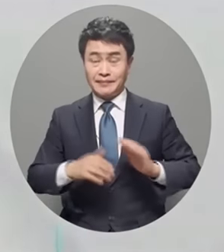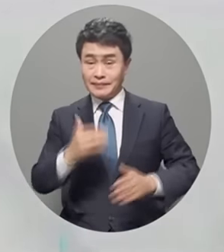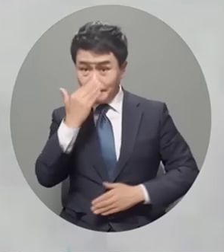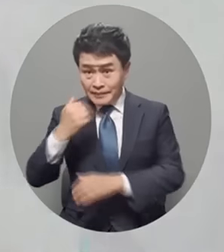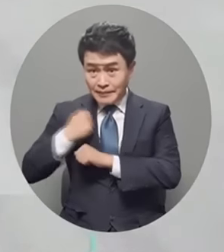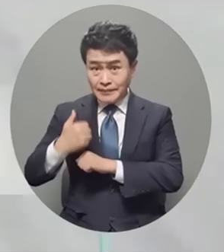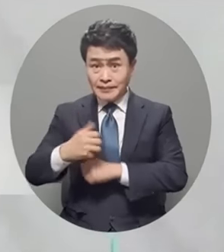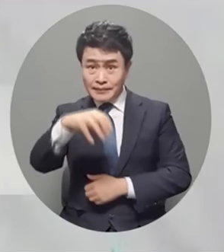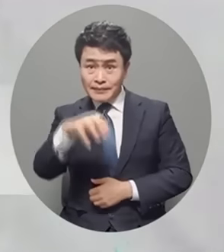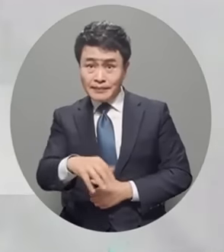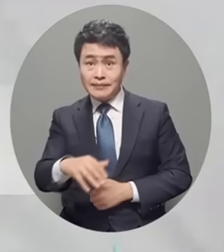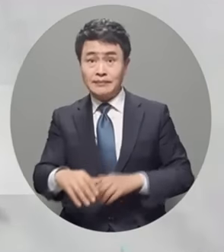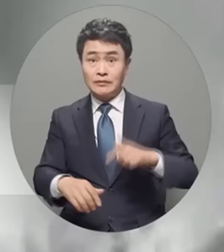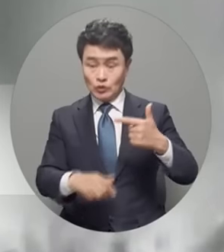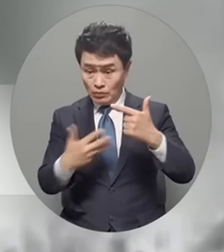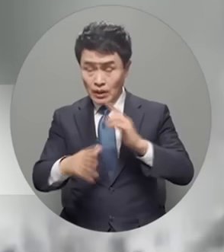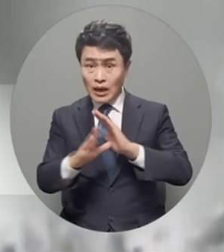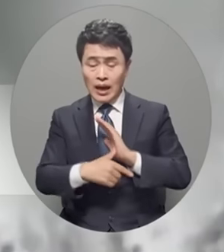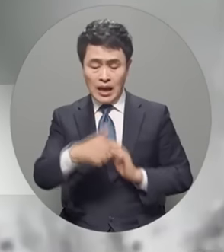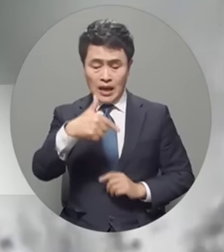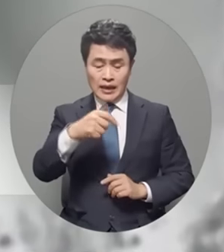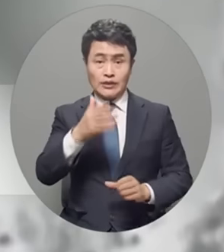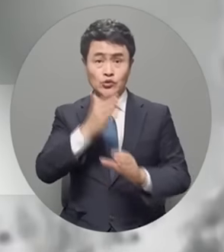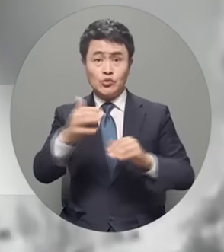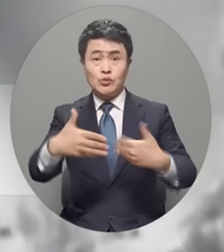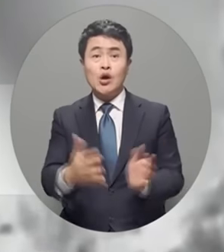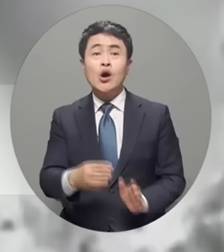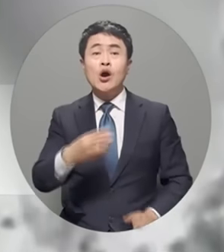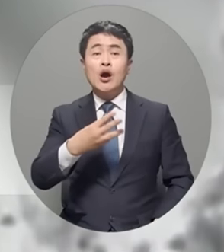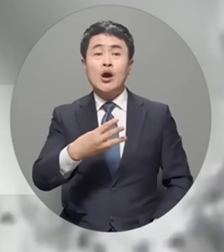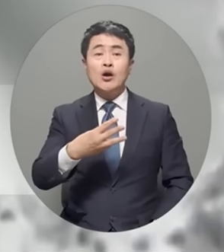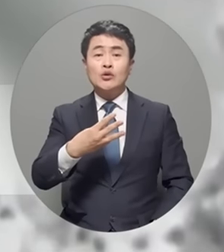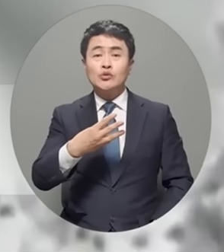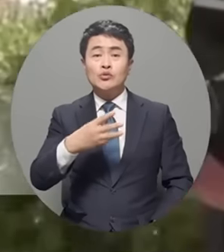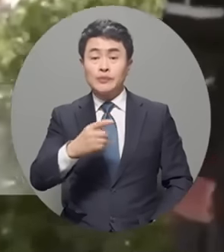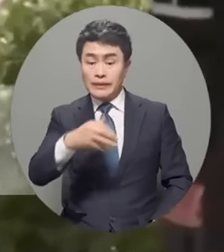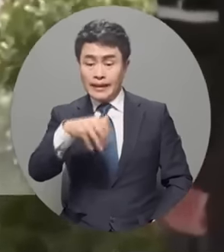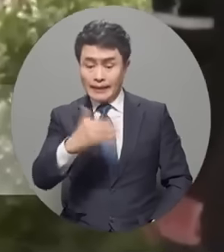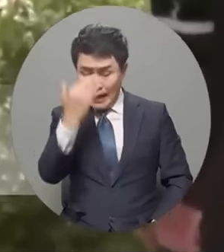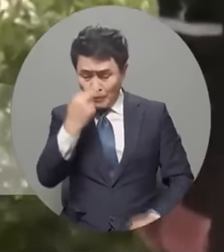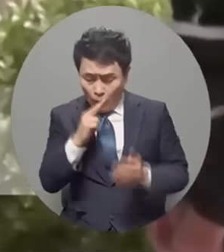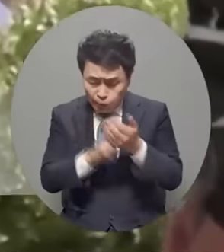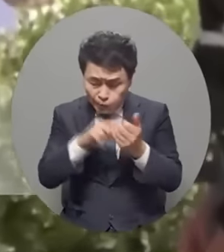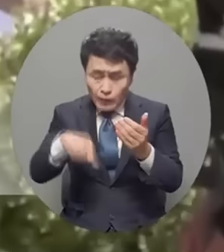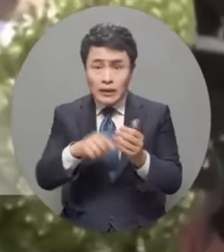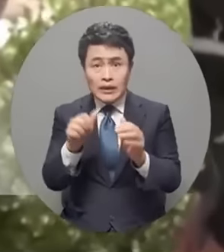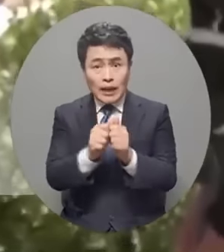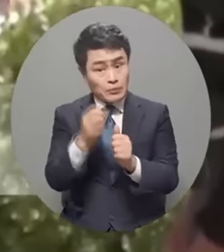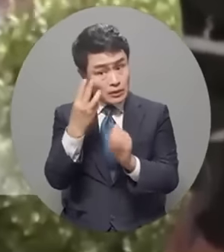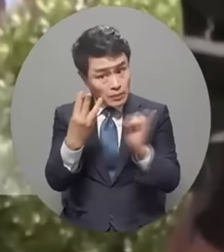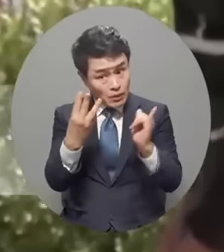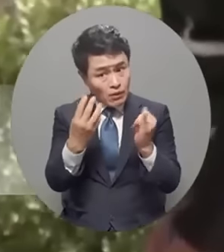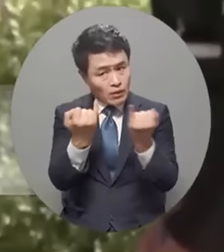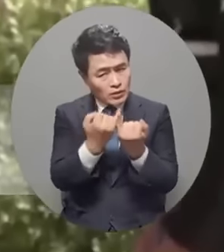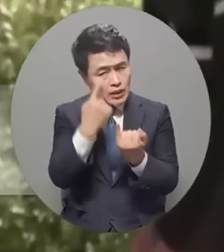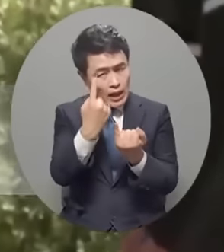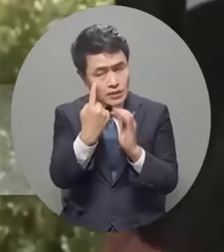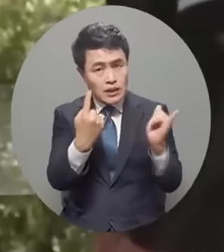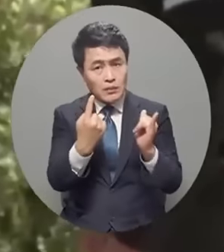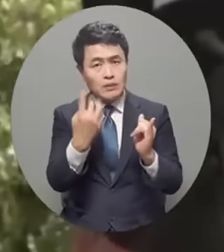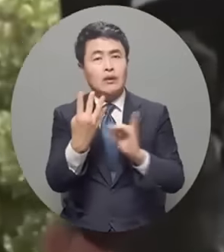이스라엘군은 현지 시간 8일 가자지구 중부 누세이라트 등에 있는 하마스 은신처에서 남성 3명과 여성 1명을